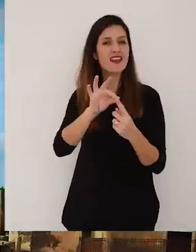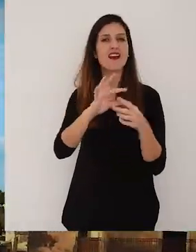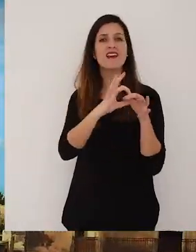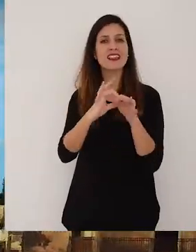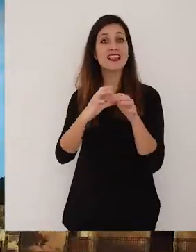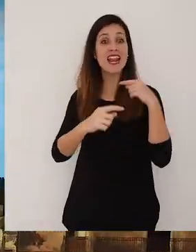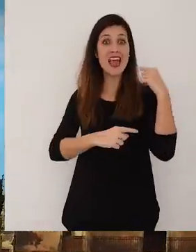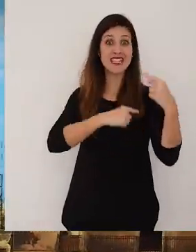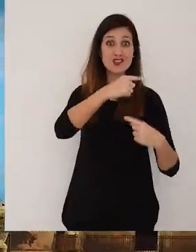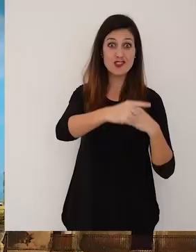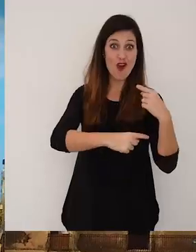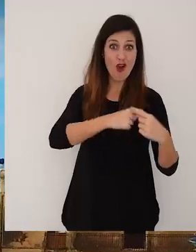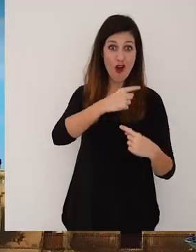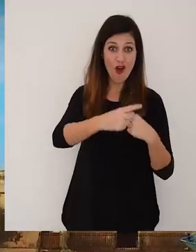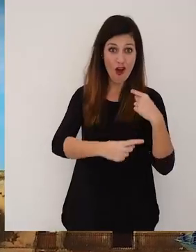all'innovazione.